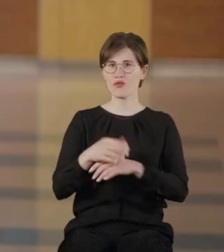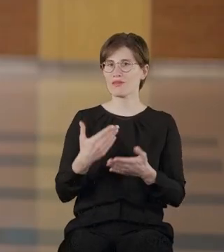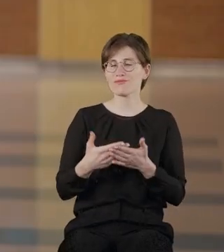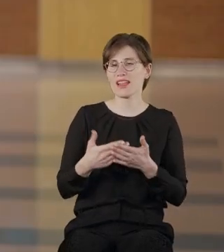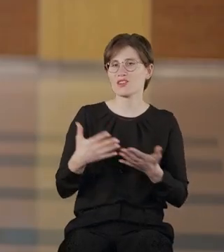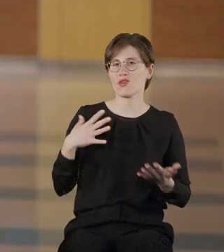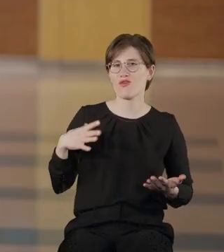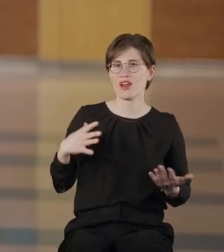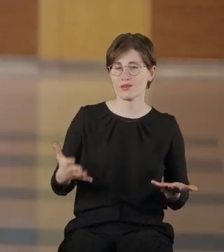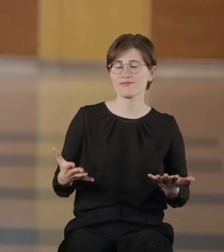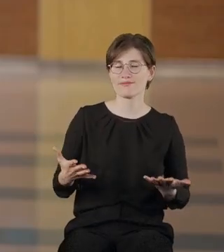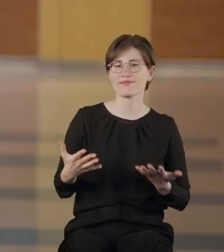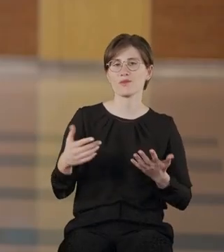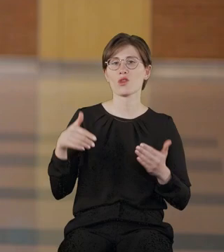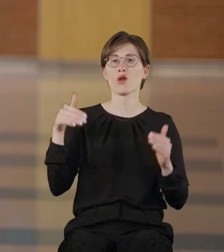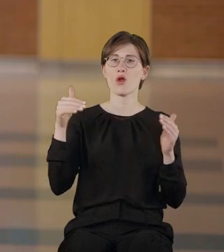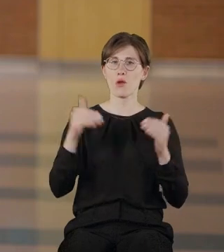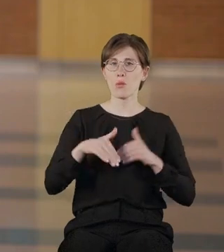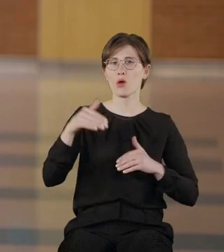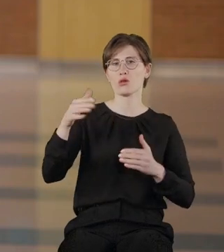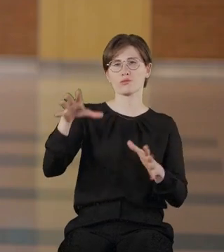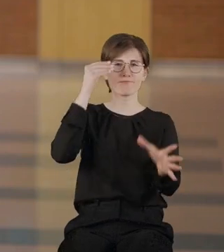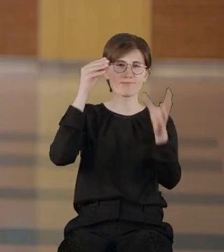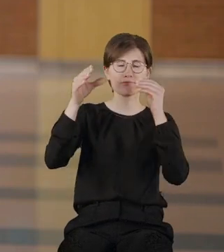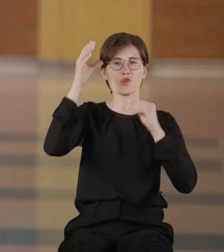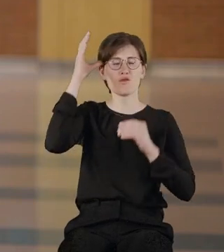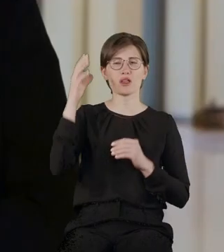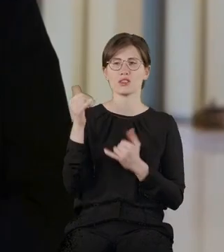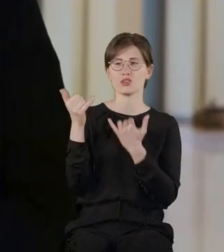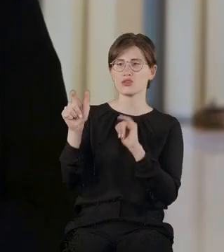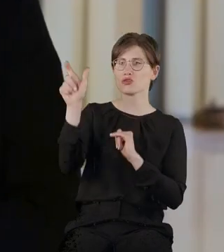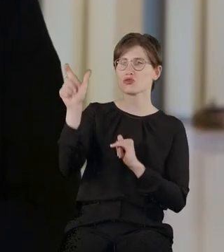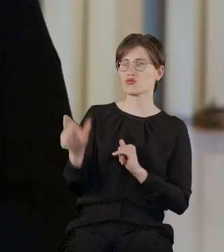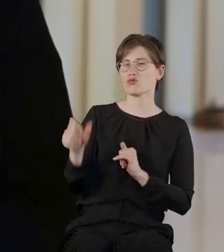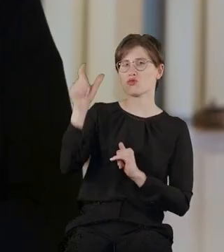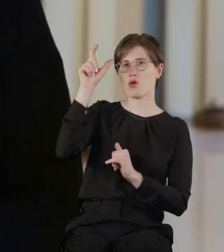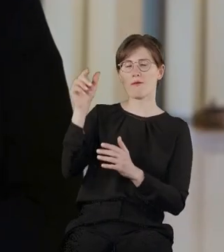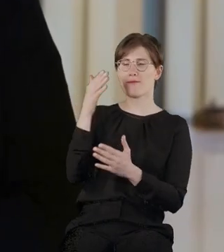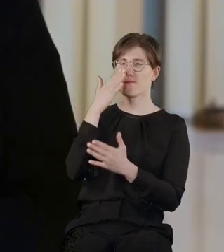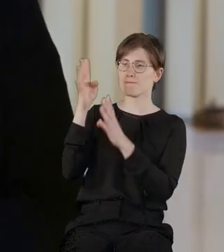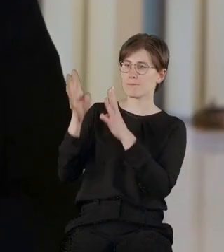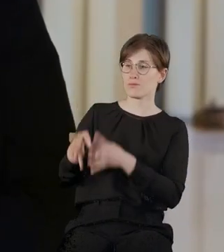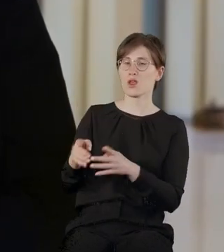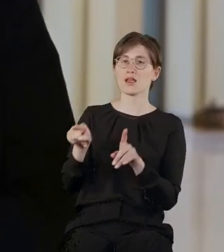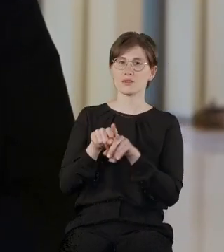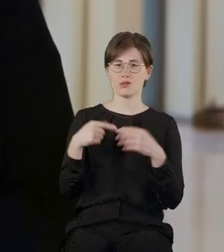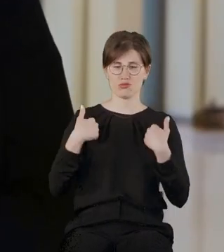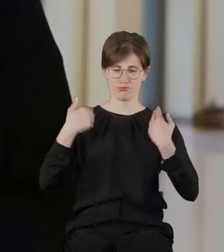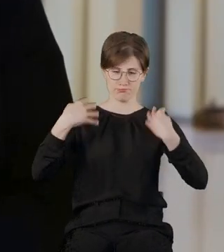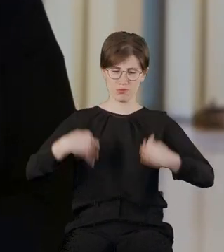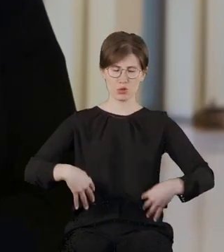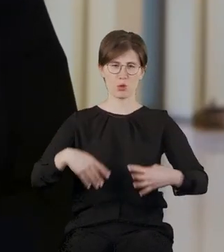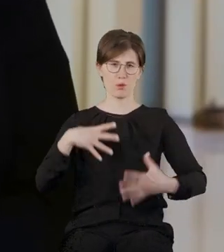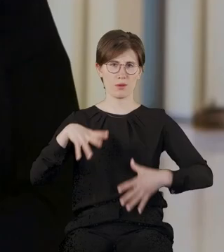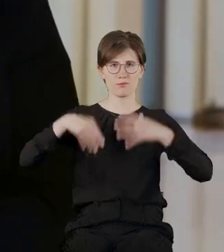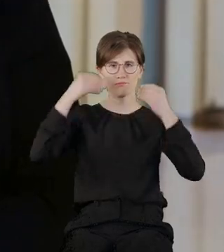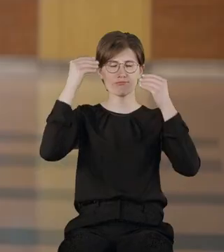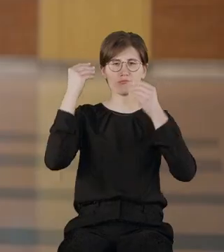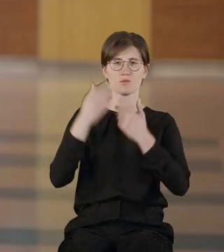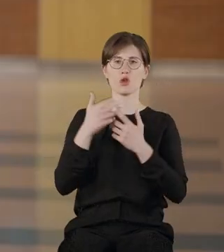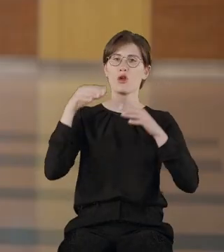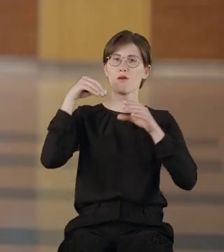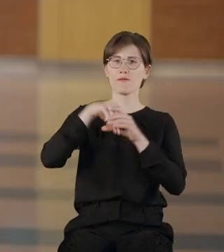studiować? Ponieważ można dowiedzieć się dużo o drugim człowieku, ale także o sobie samym. Istnieje tutaj dużo